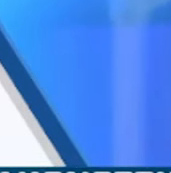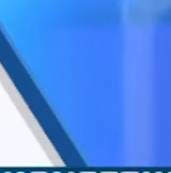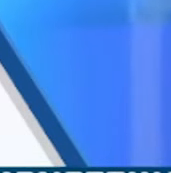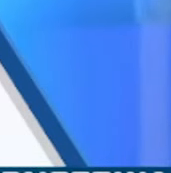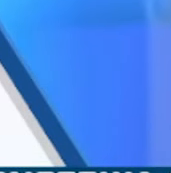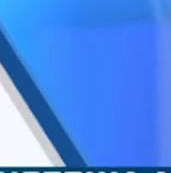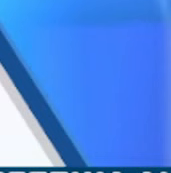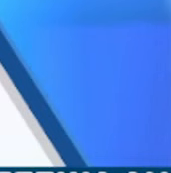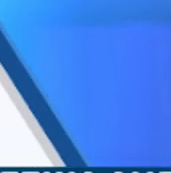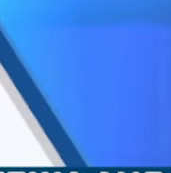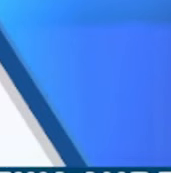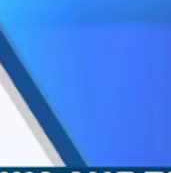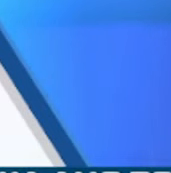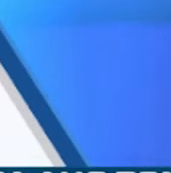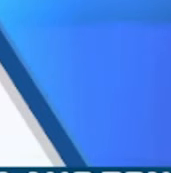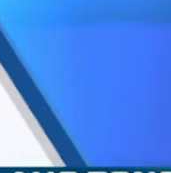depression itaza rwose.